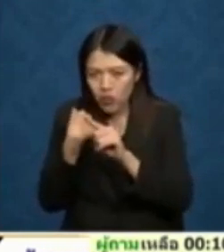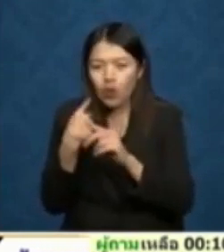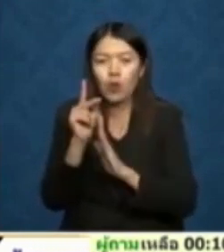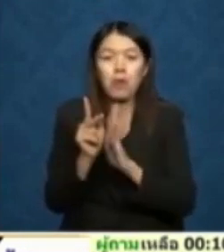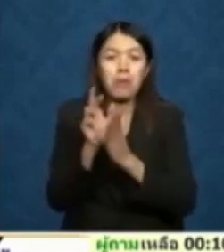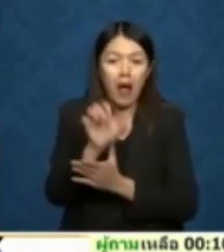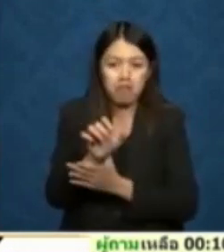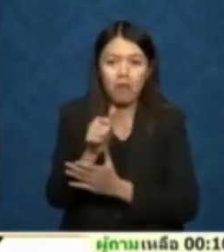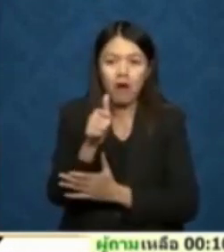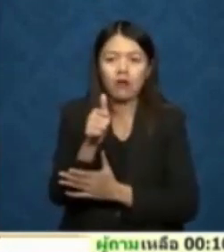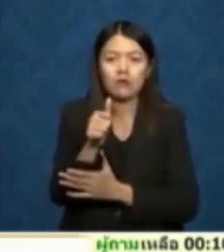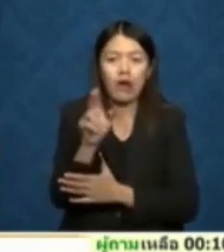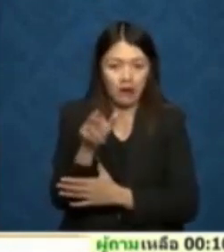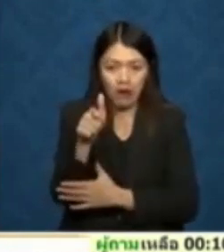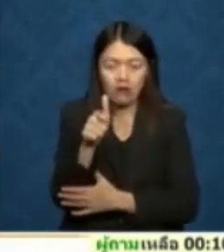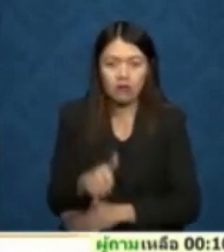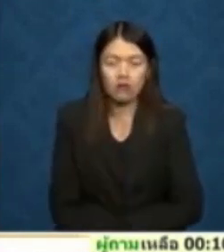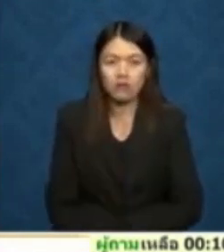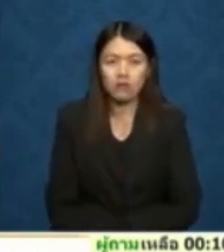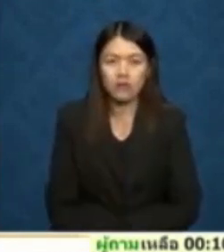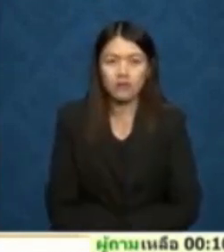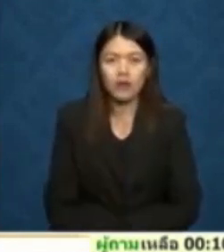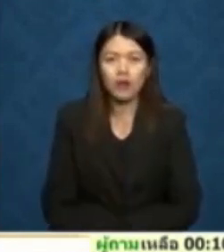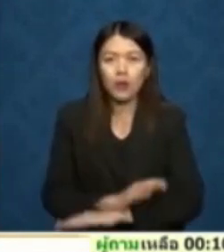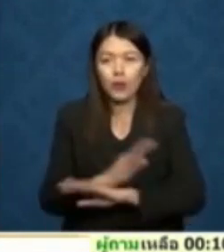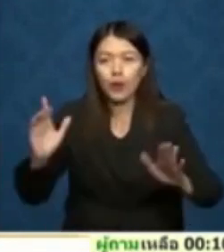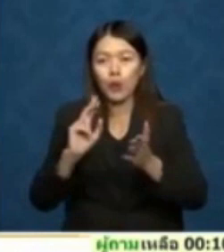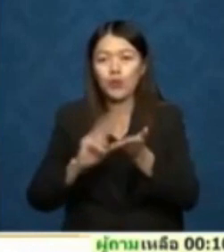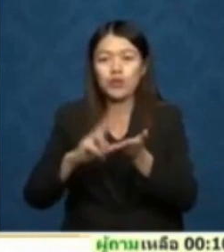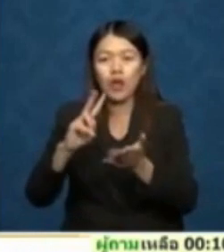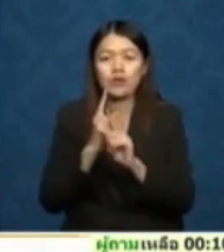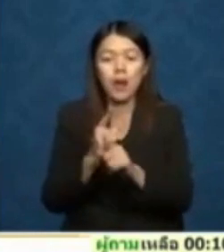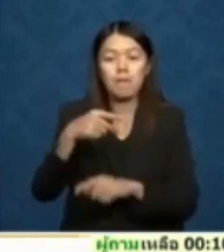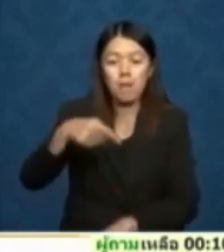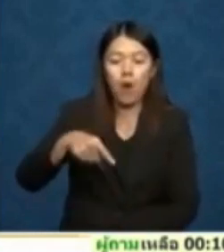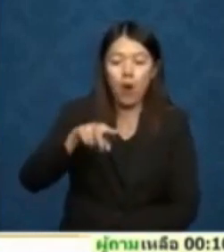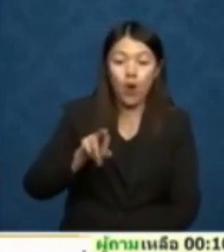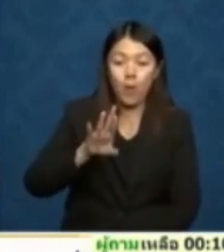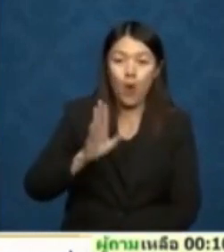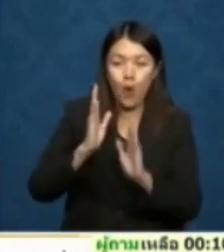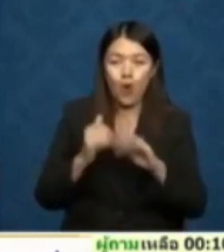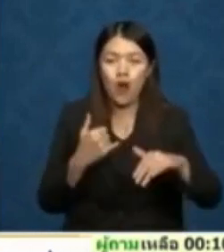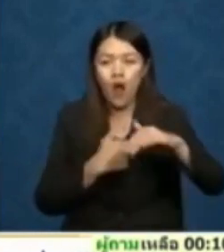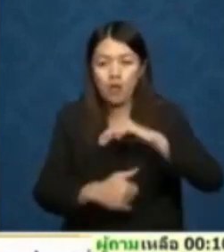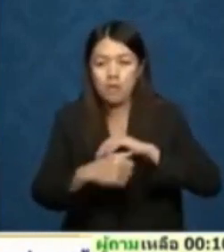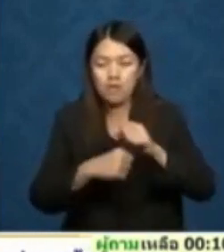ายการเพิกถอนวีซ่าตามพระราชบัญญัติคนเข้าเมืองพ.ศ.